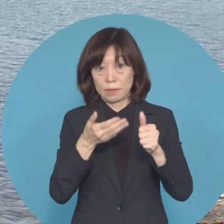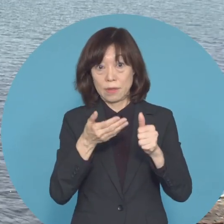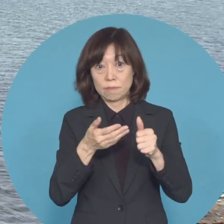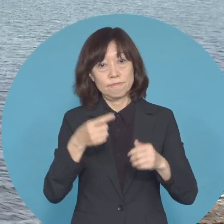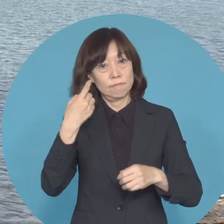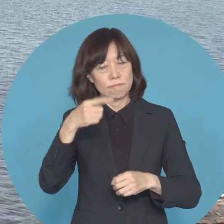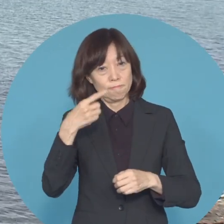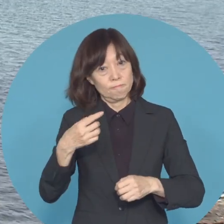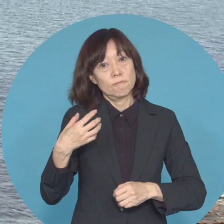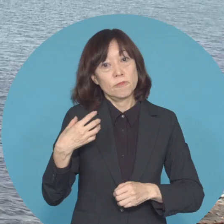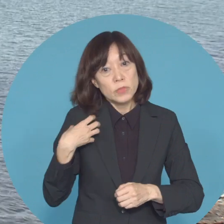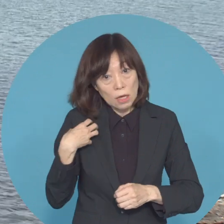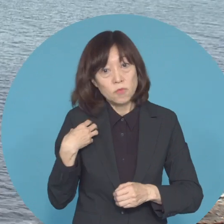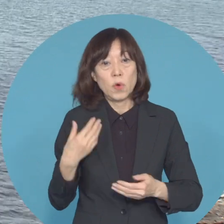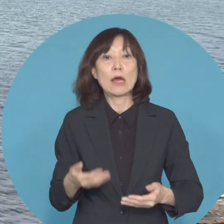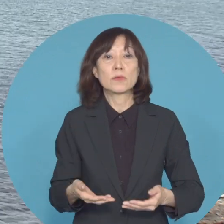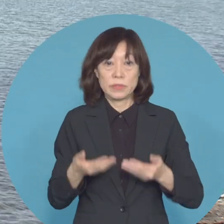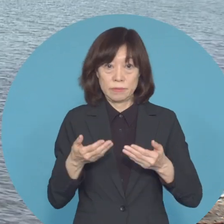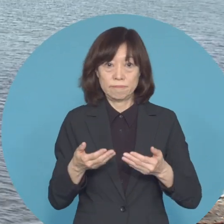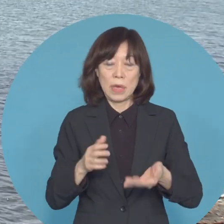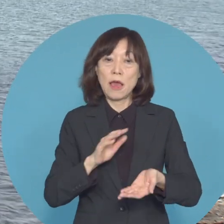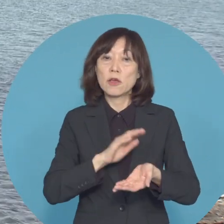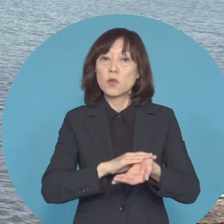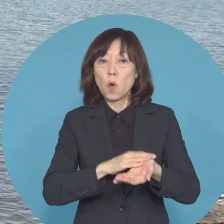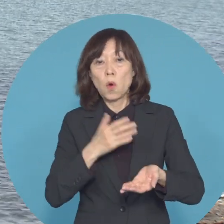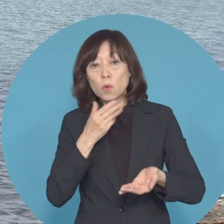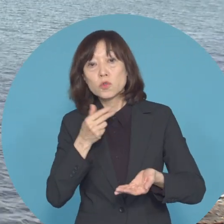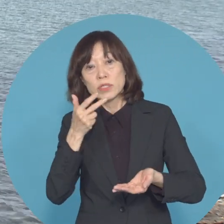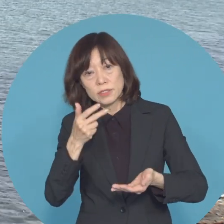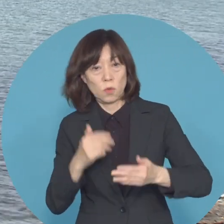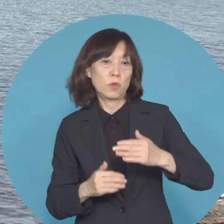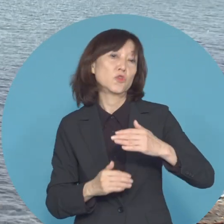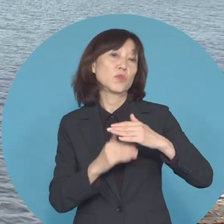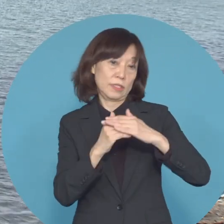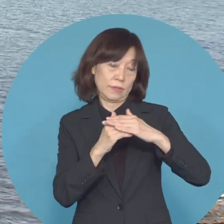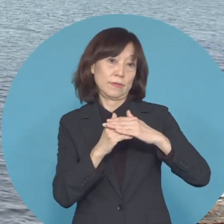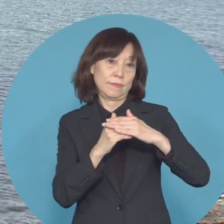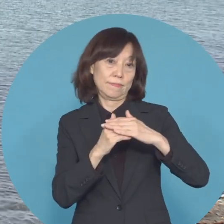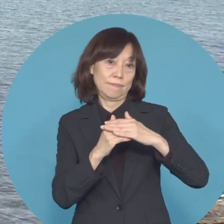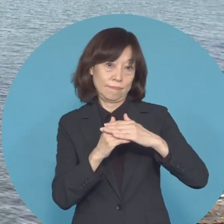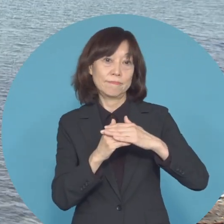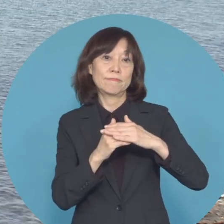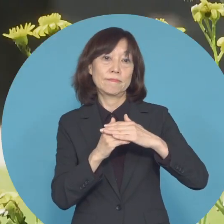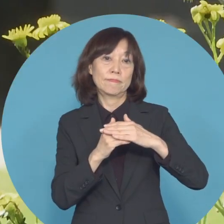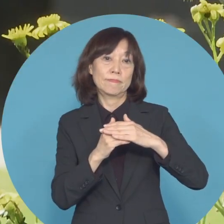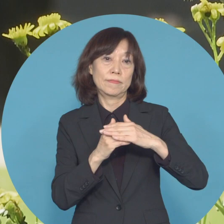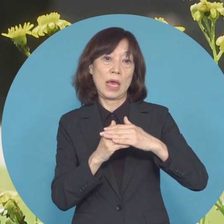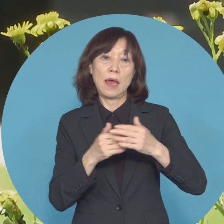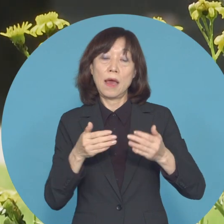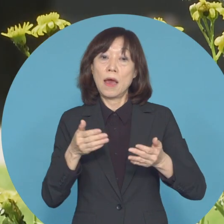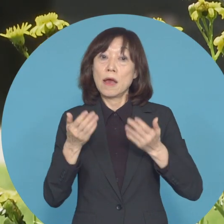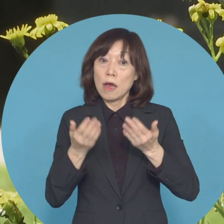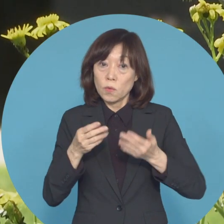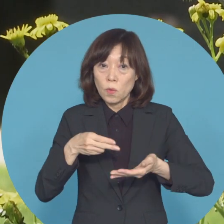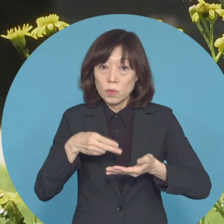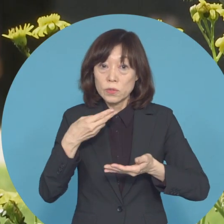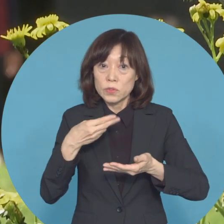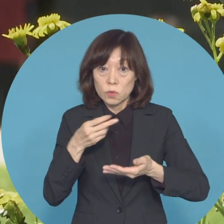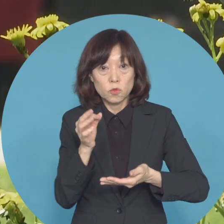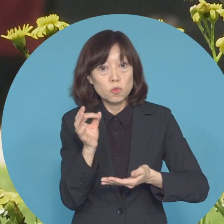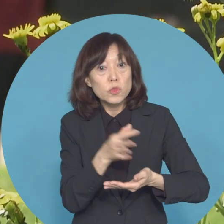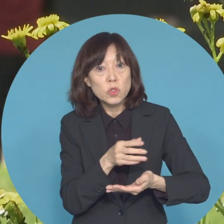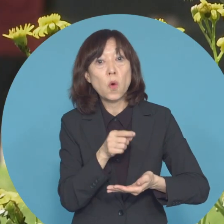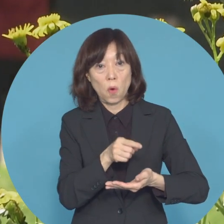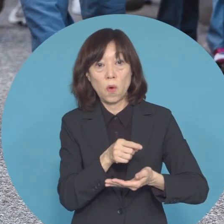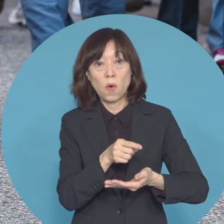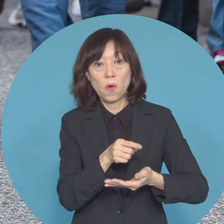育てや教育の負担を軽くし、医療や福祉を充実することです。学校給食の